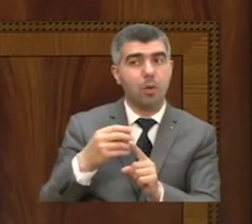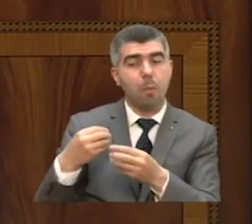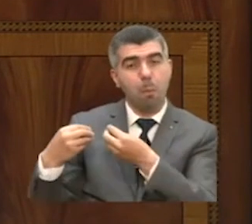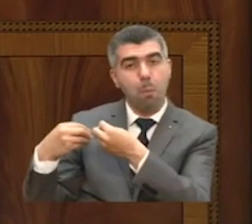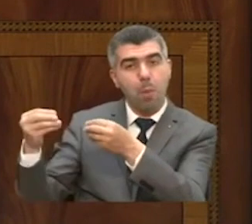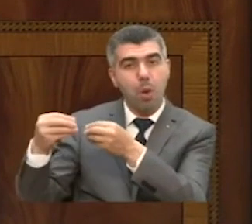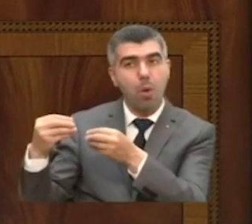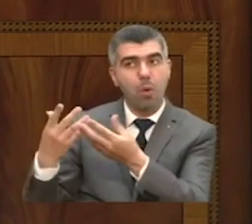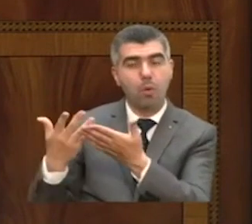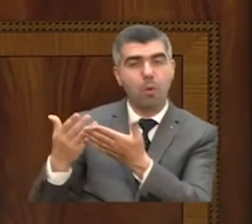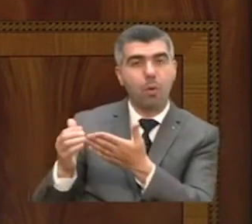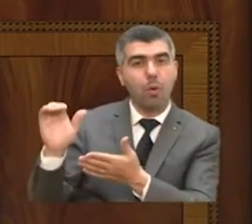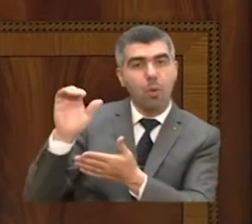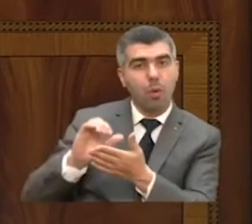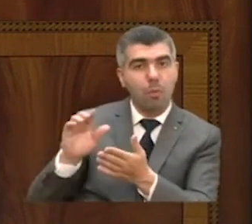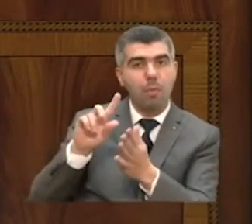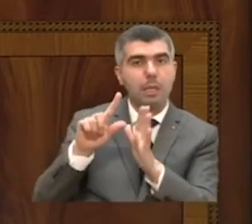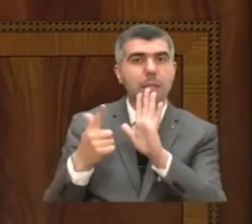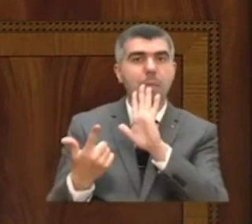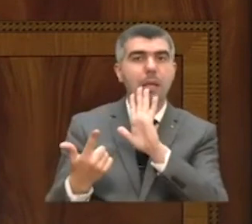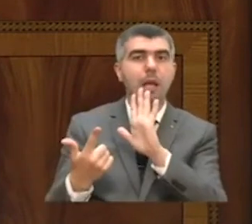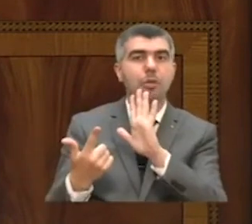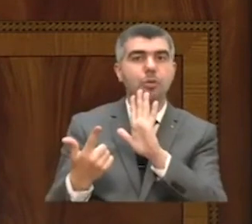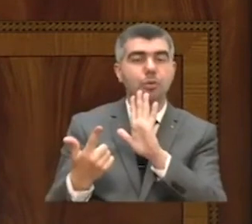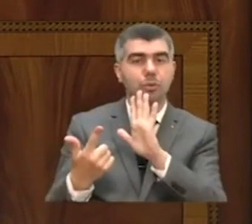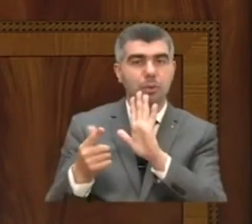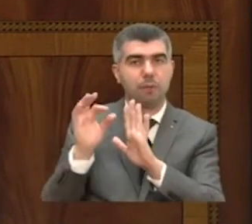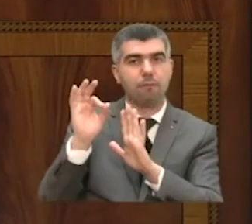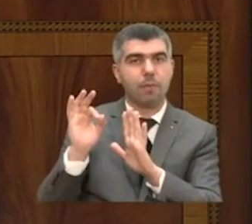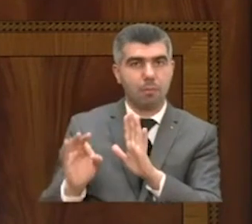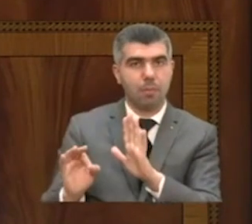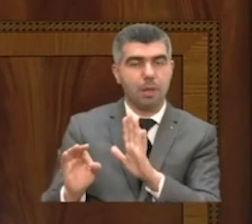للخارج وديال ليكسبورتاسيون طلعت 17%، اذا ربحنا